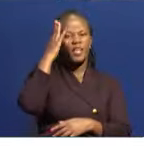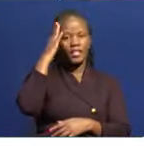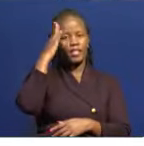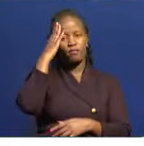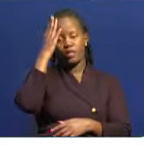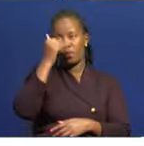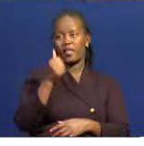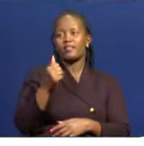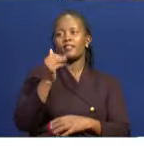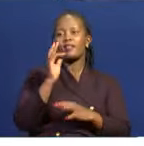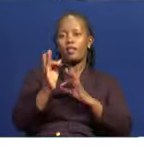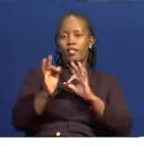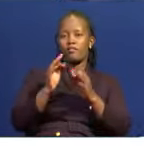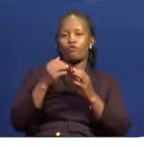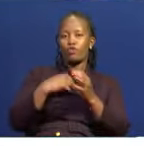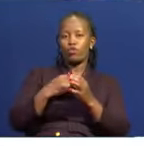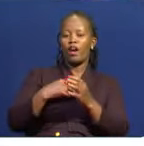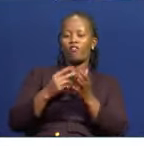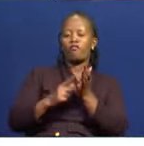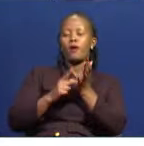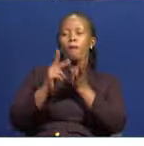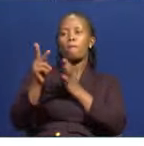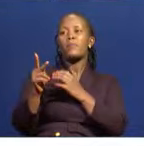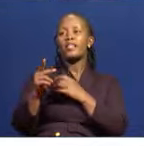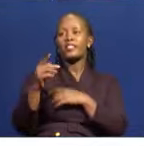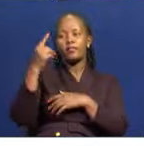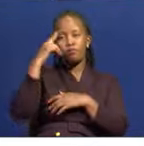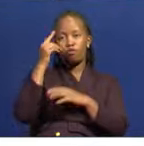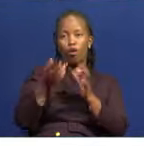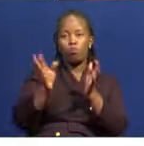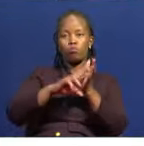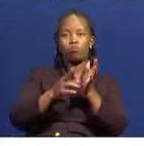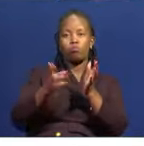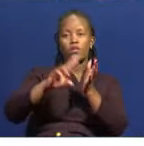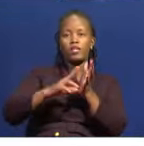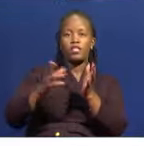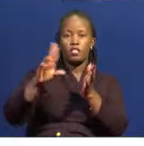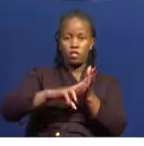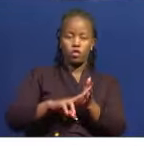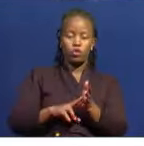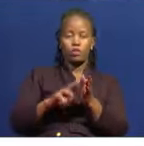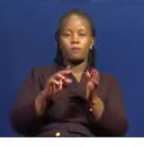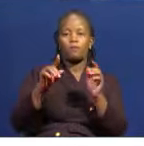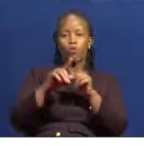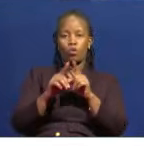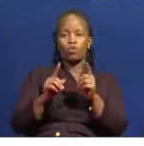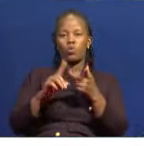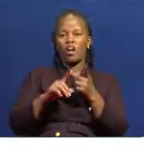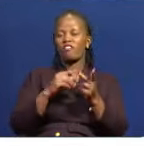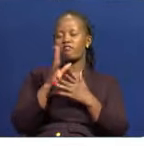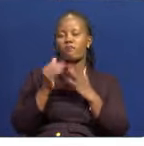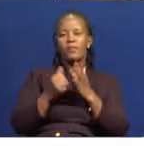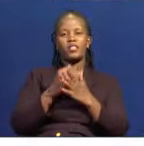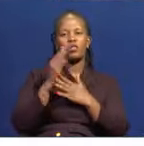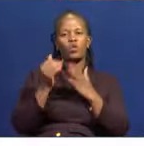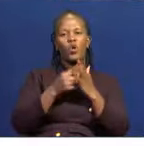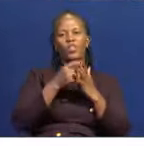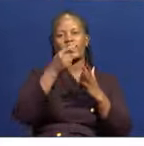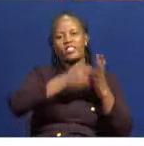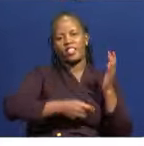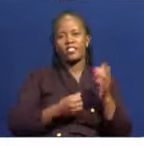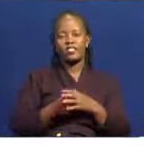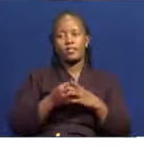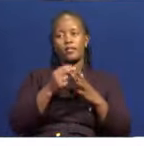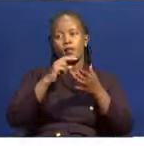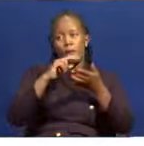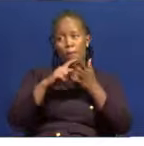I have paid for my registration, I have paid for my premiums, and therefore I should be